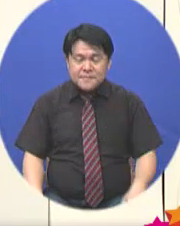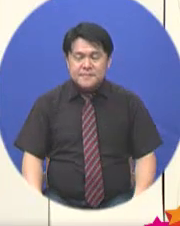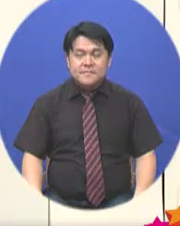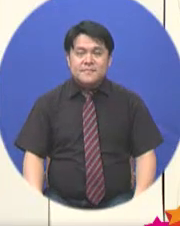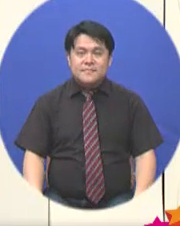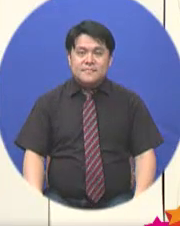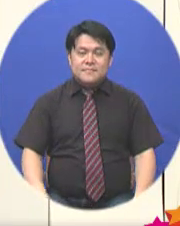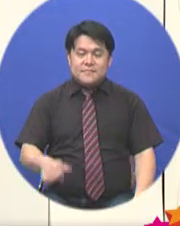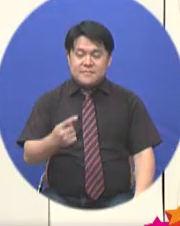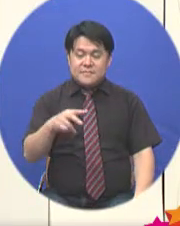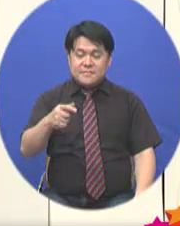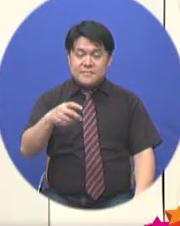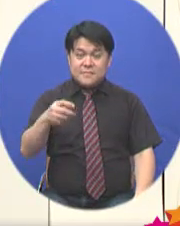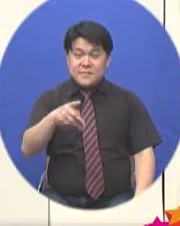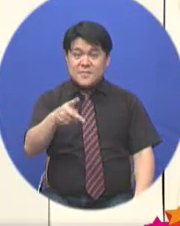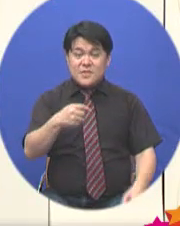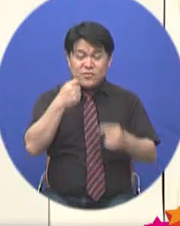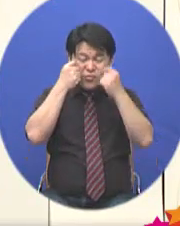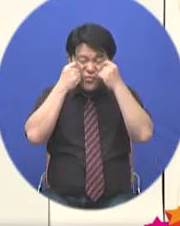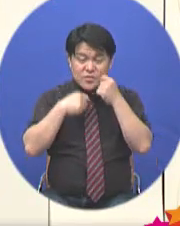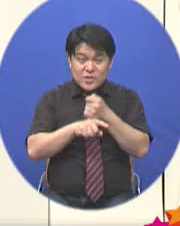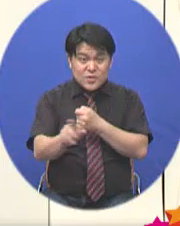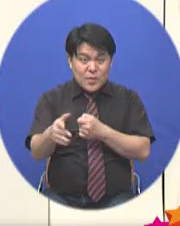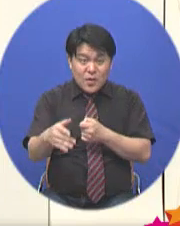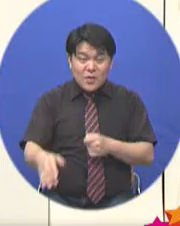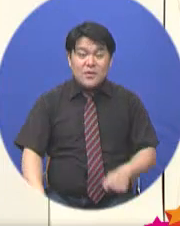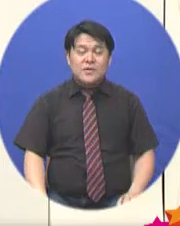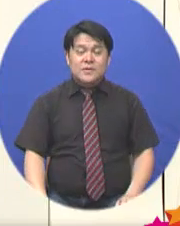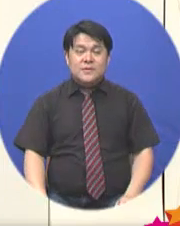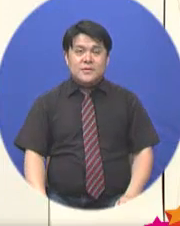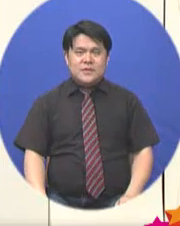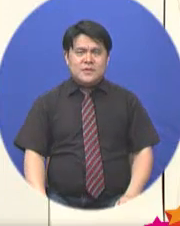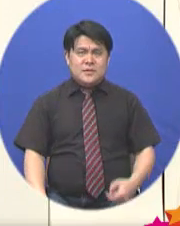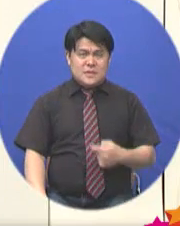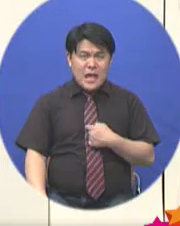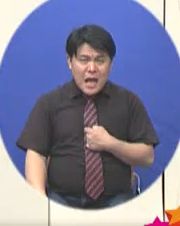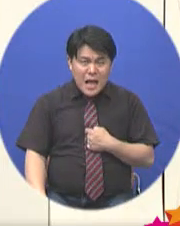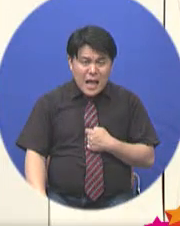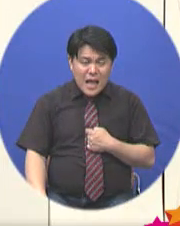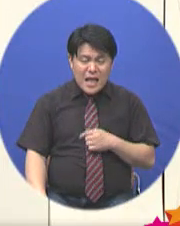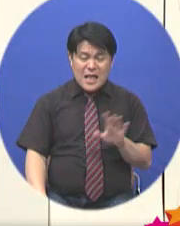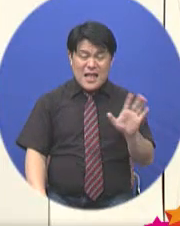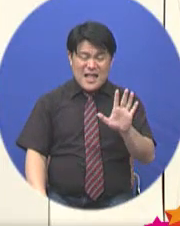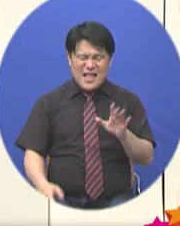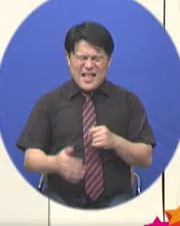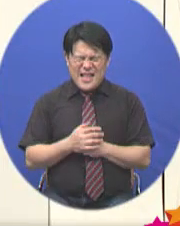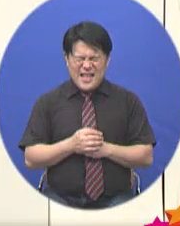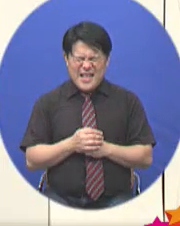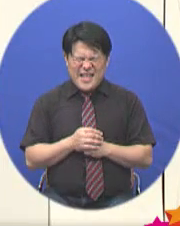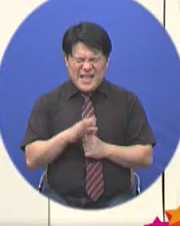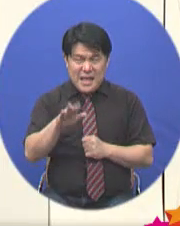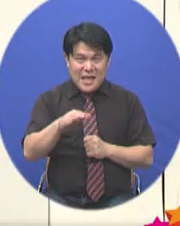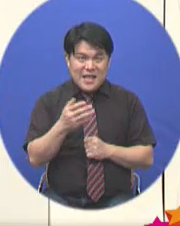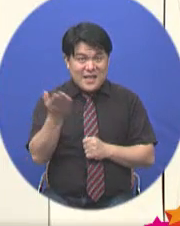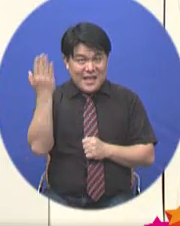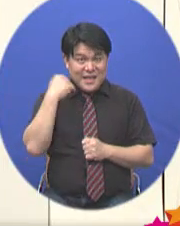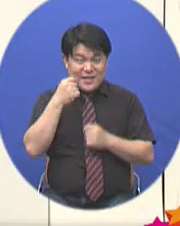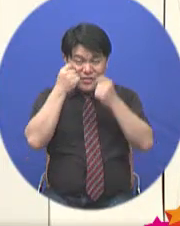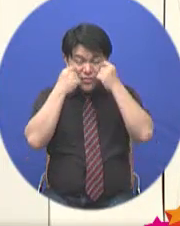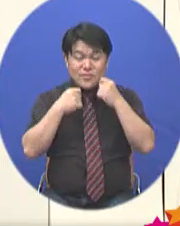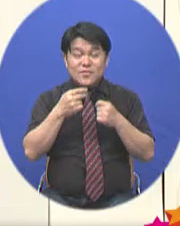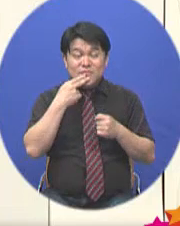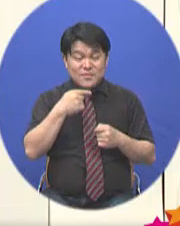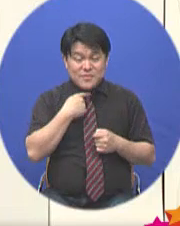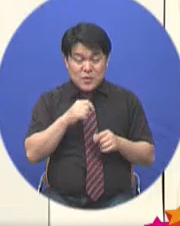네? 고산일님은 우실 일이 없으셨죠? 아, 지금 울 일은 그 전에는 없었는데요.